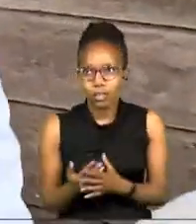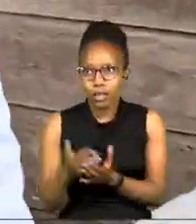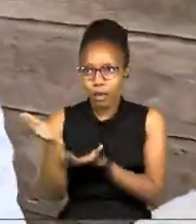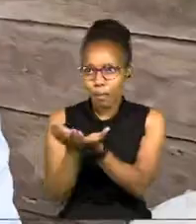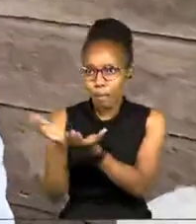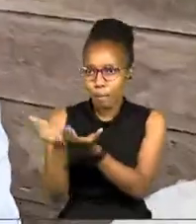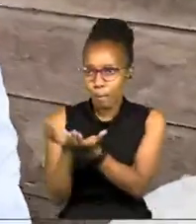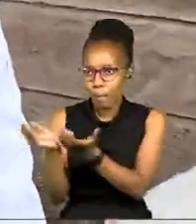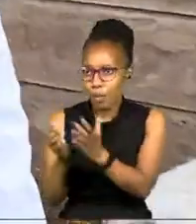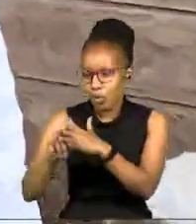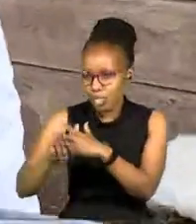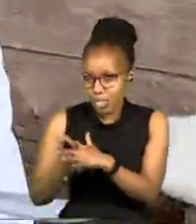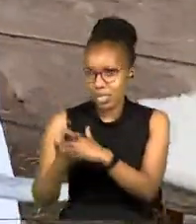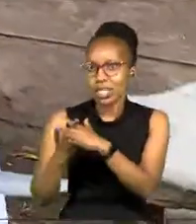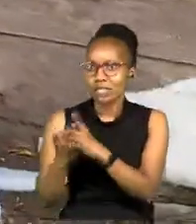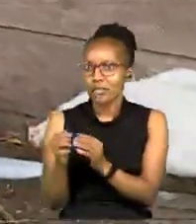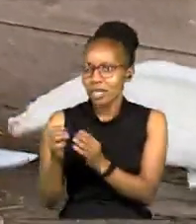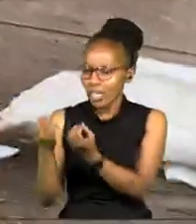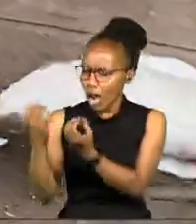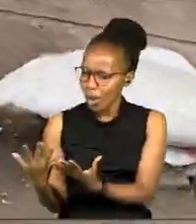biashara ulipoanza hii biashara unaanzisha na how